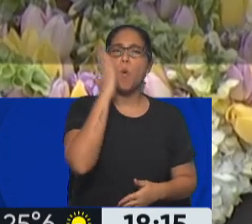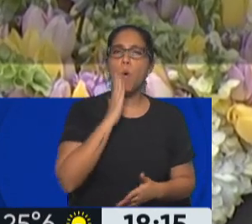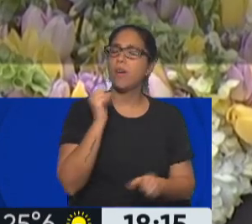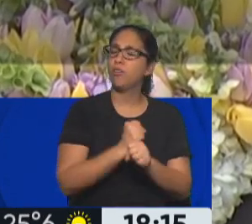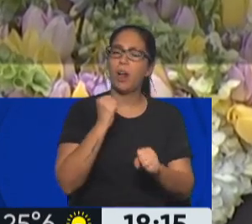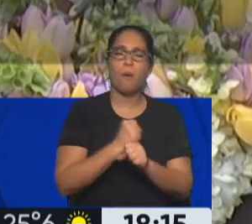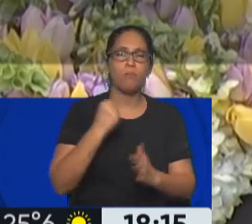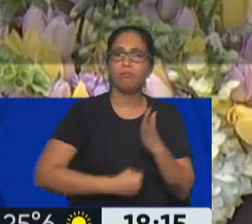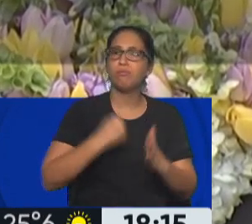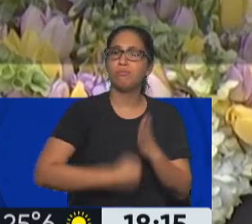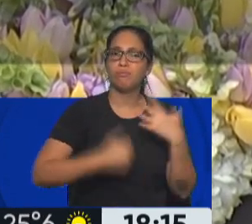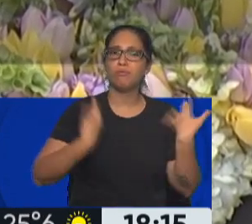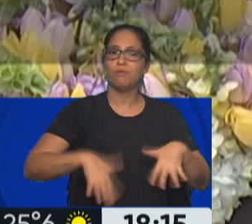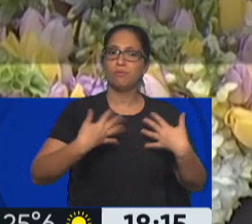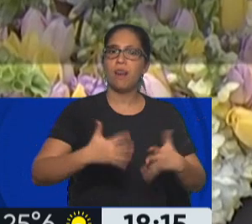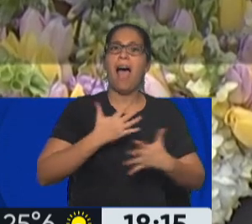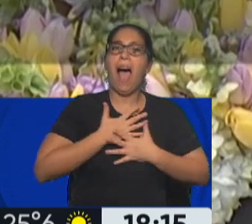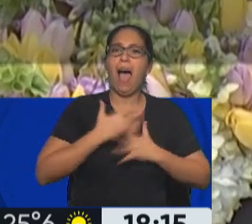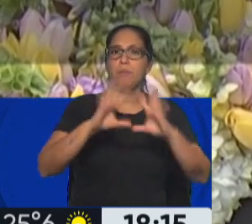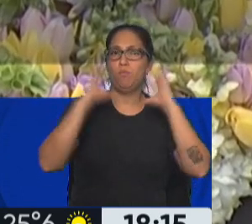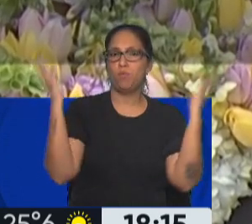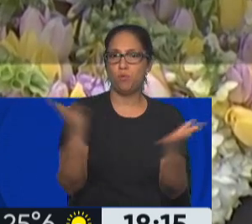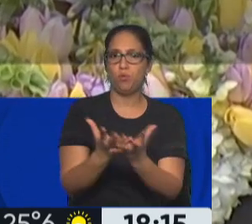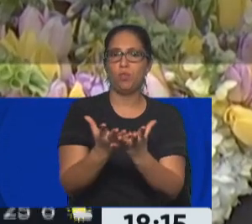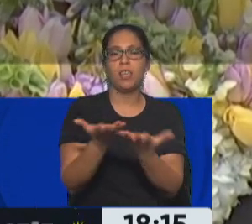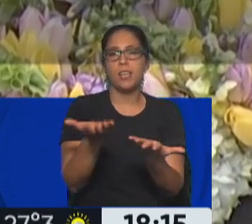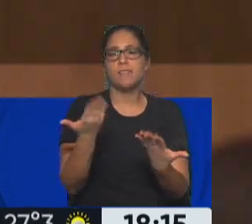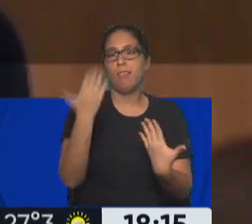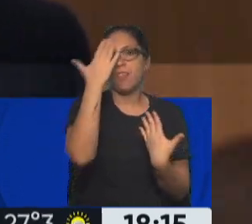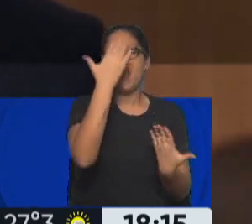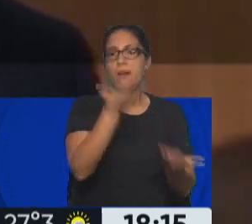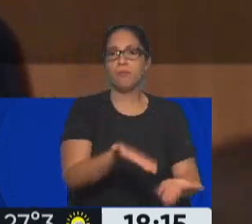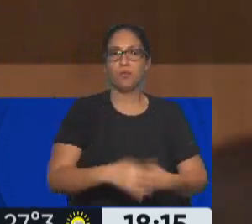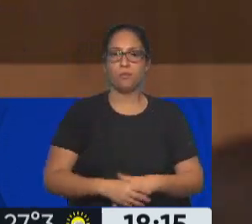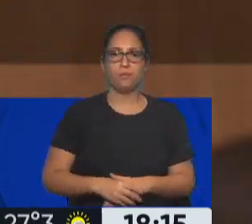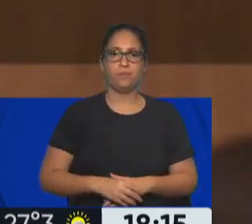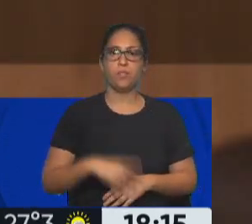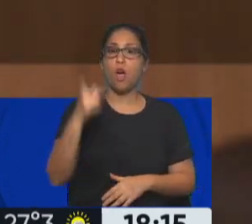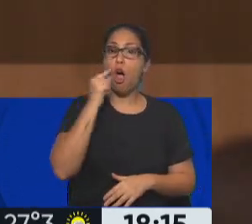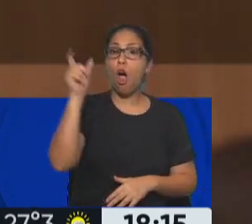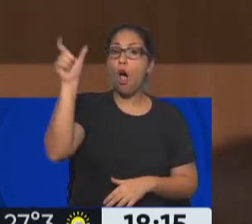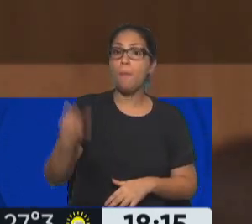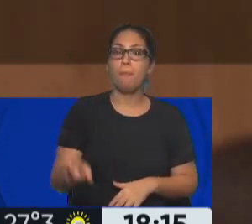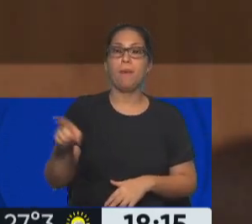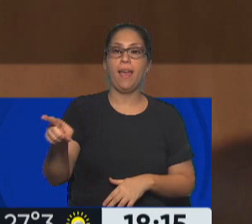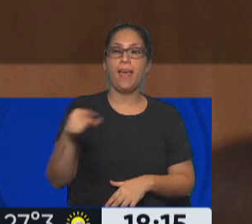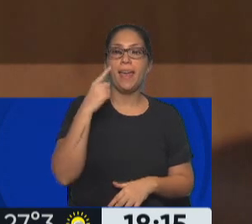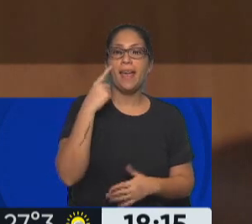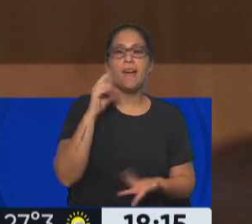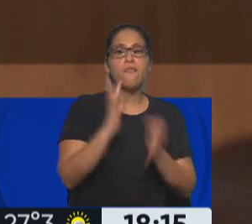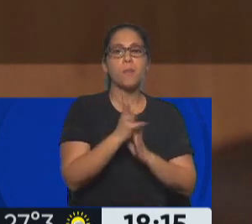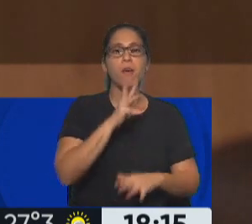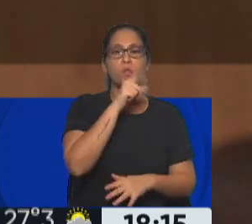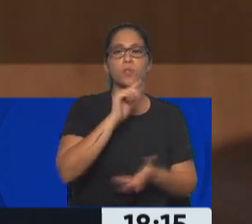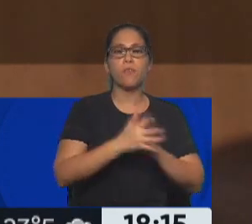hard, he loved the world, and it's an honor to do that. Это человек, который относился к России в высшей